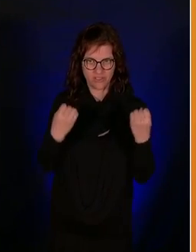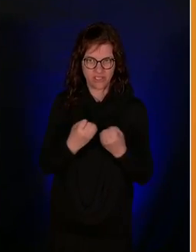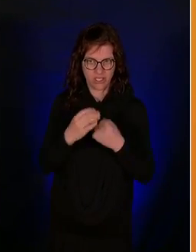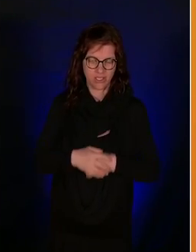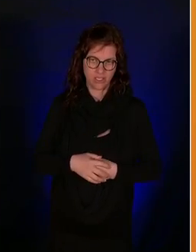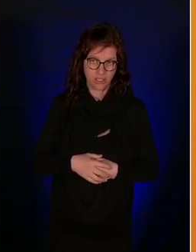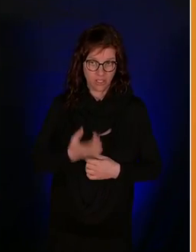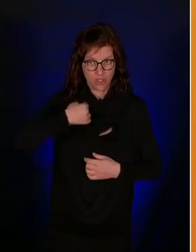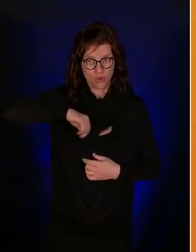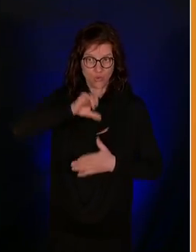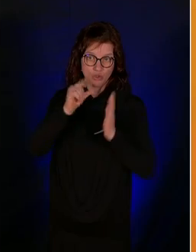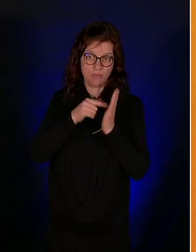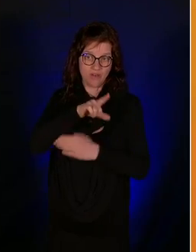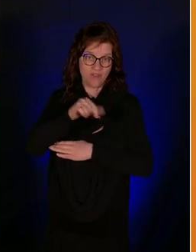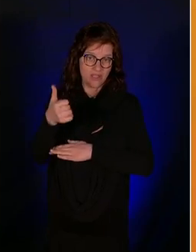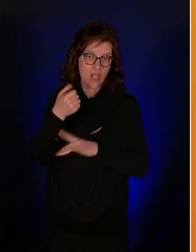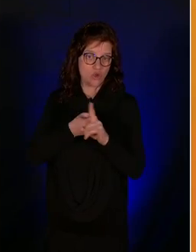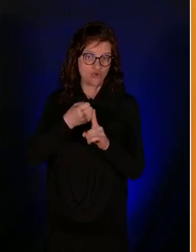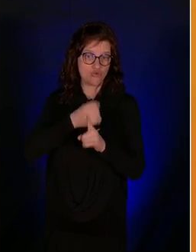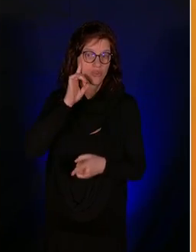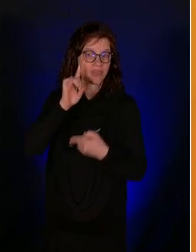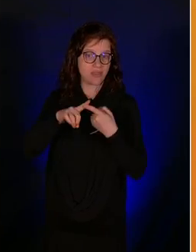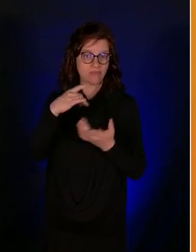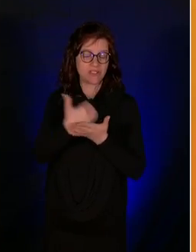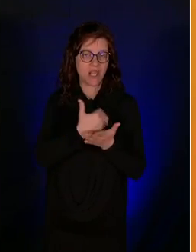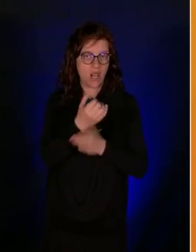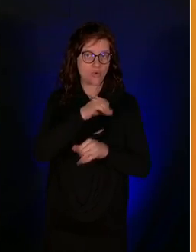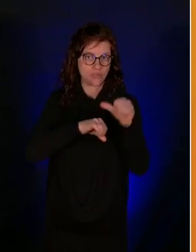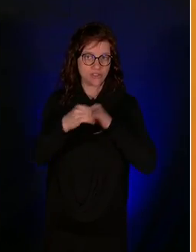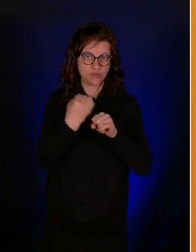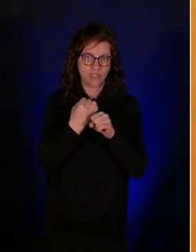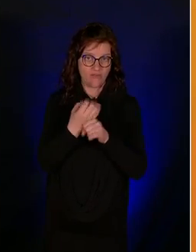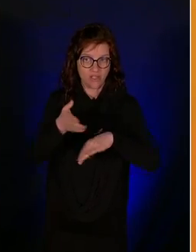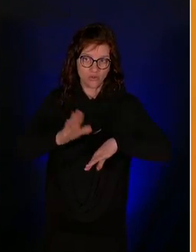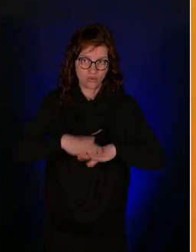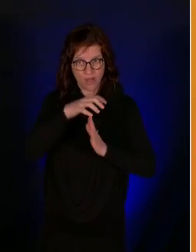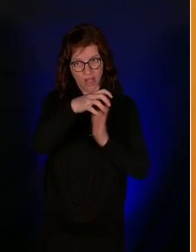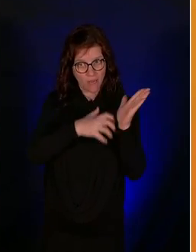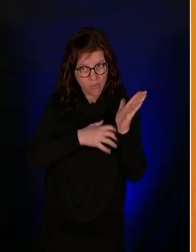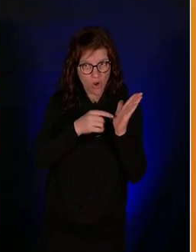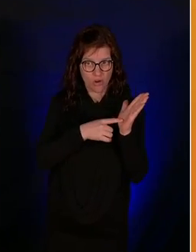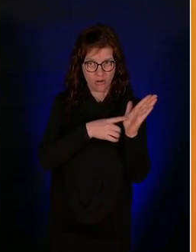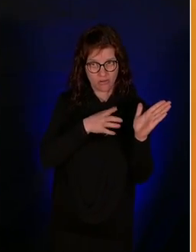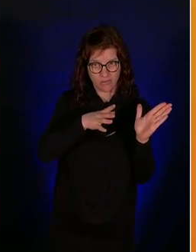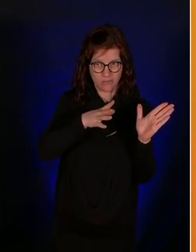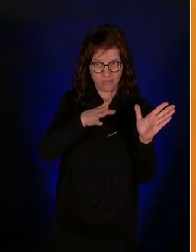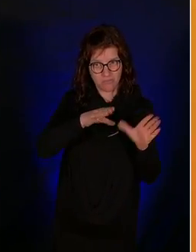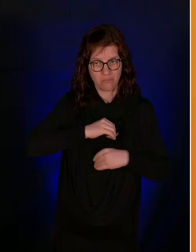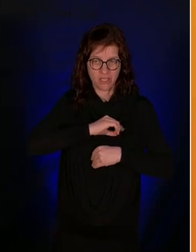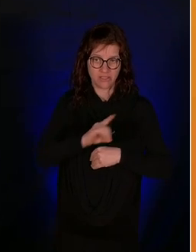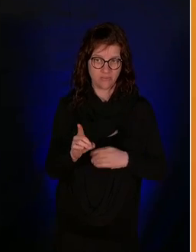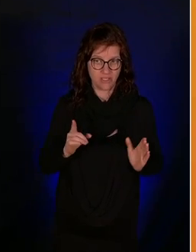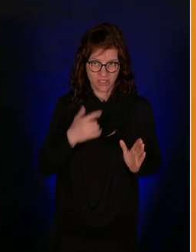on a lutté, nous, en 2021, sur les salaires et sur les conditions de travail. Et le fait que ce rapport ne soit pas adopté, ça